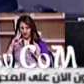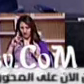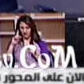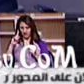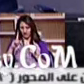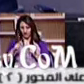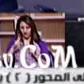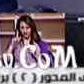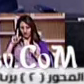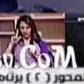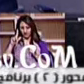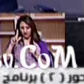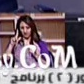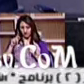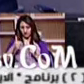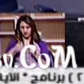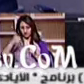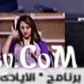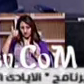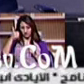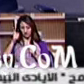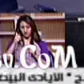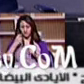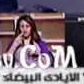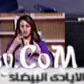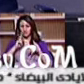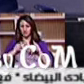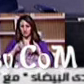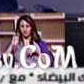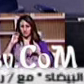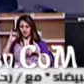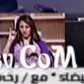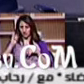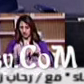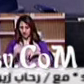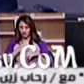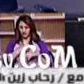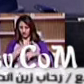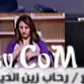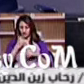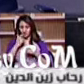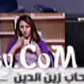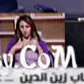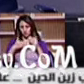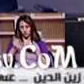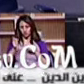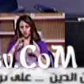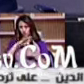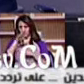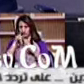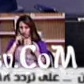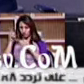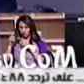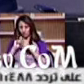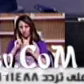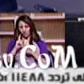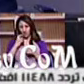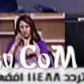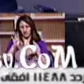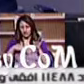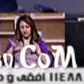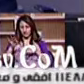المكتب الاعلامي رجل الاعمال احمد ابو هشيمه على انه سيتخذ كل الاجراءات القانونيه حيال تلك الواقعه عشان